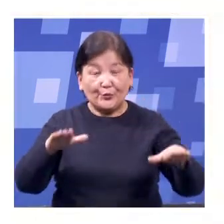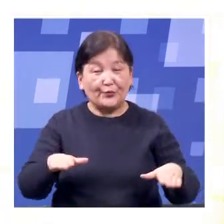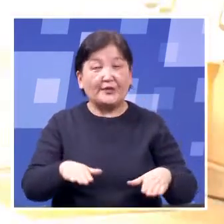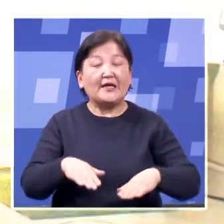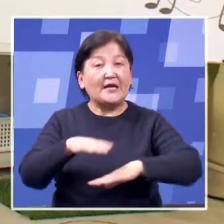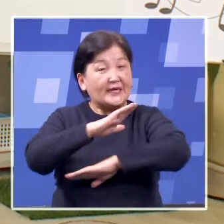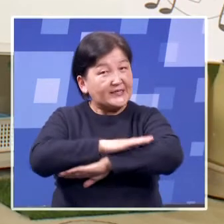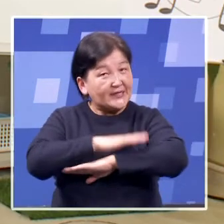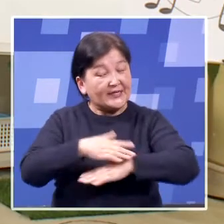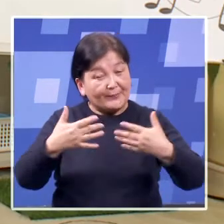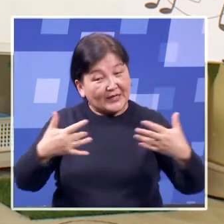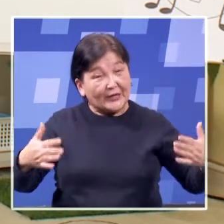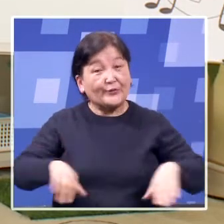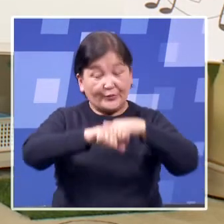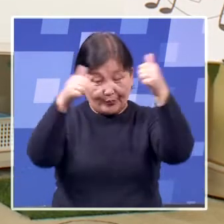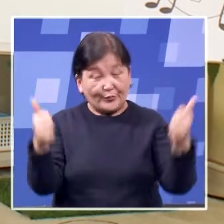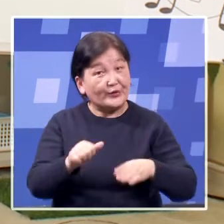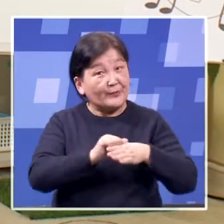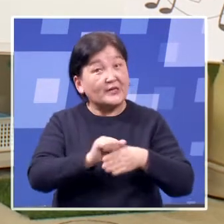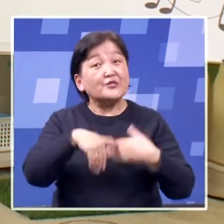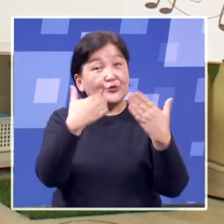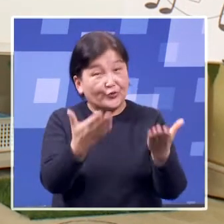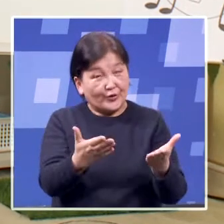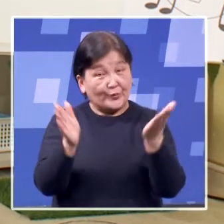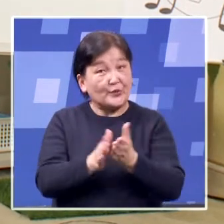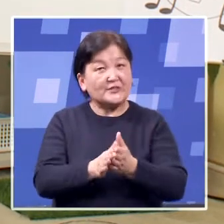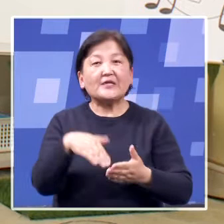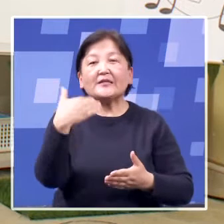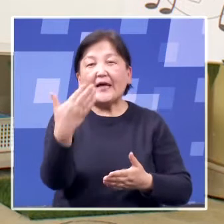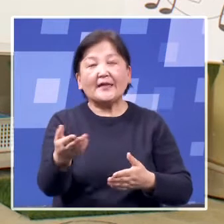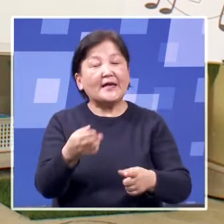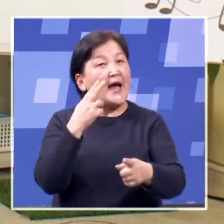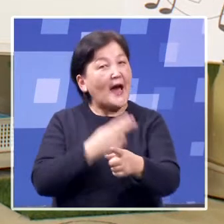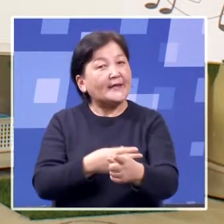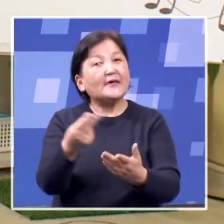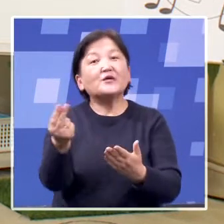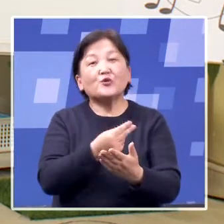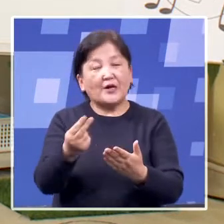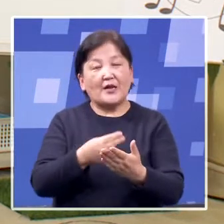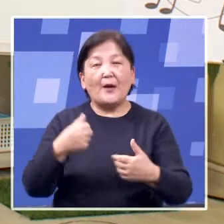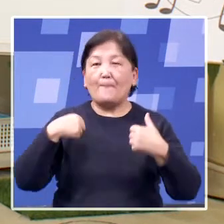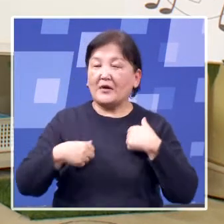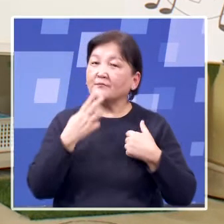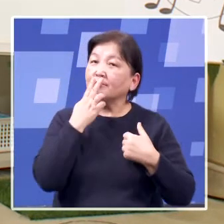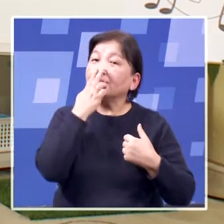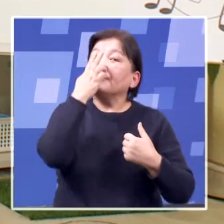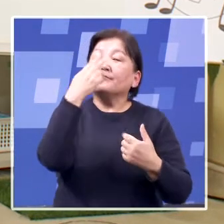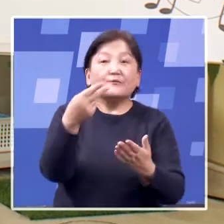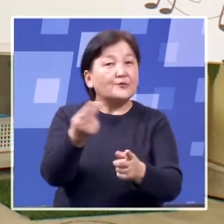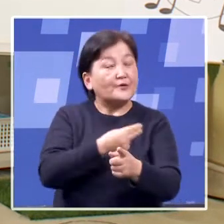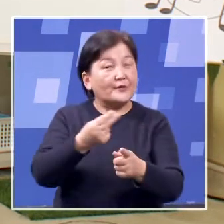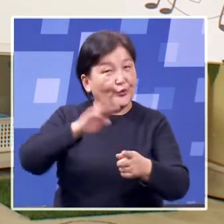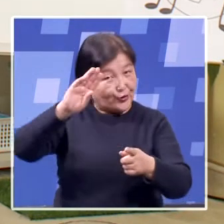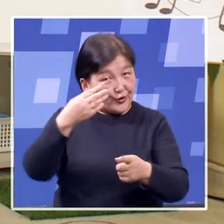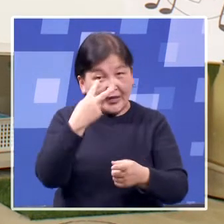өгөөрэй. Та нар харандаагаараа зураарай. Харин багш нь эсгий бал ашиглан тод харагдуулахын тулд эсгий батал ашиглан зурж